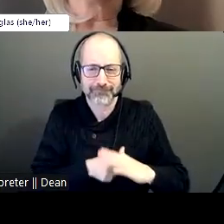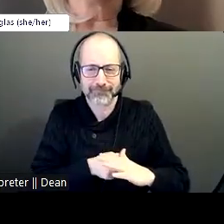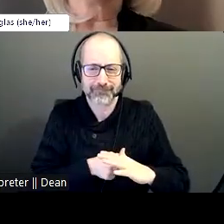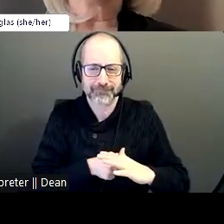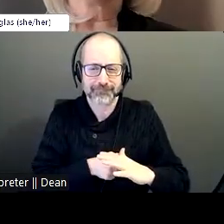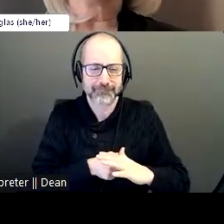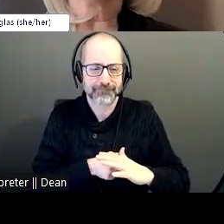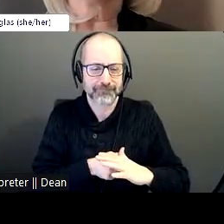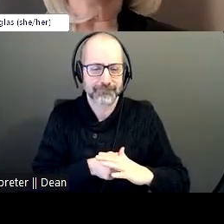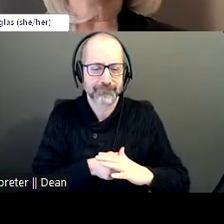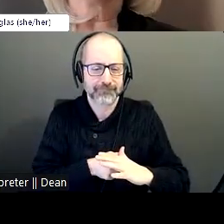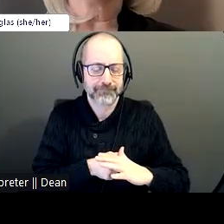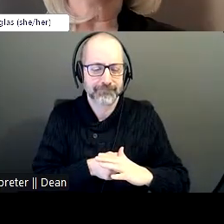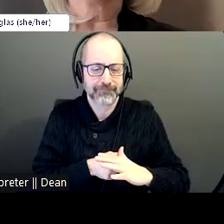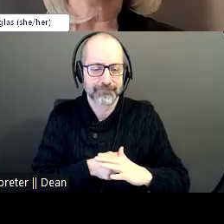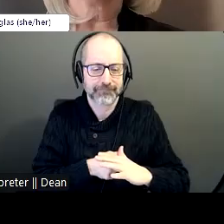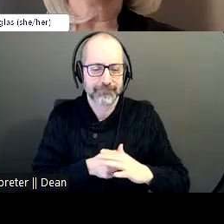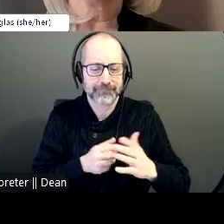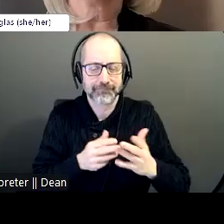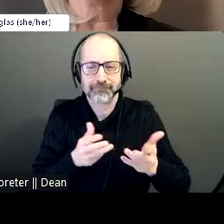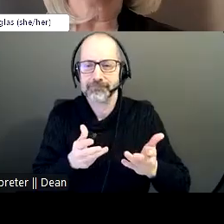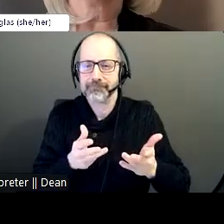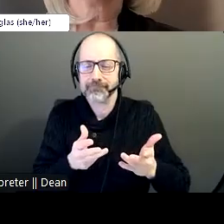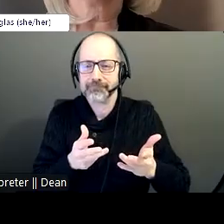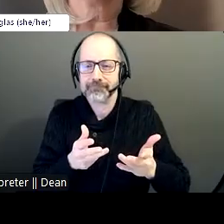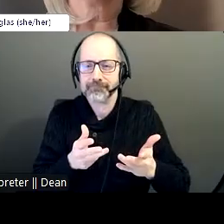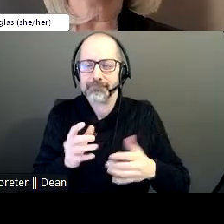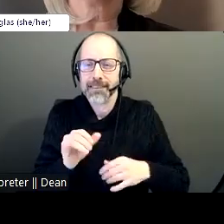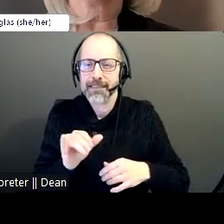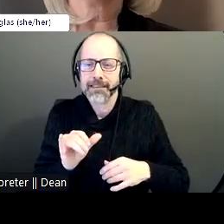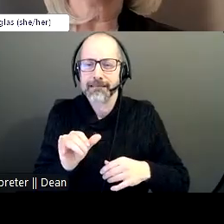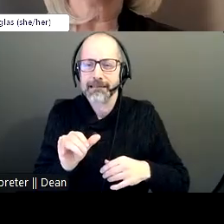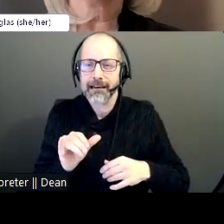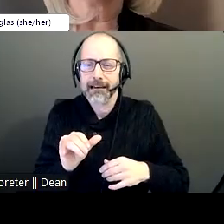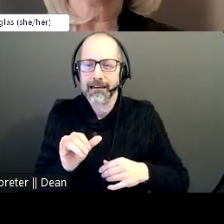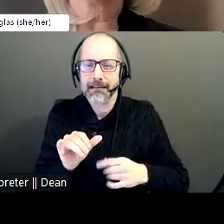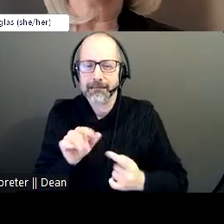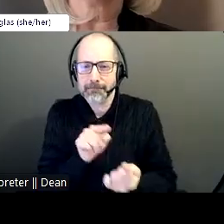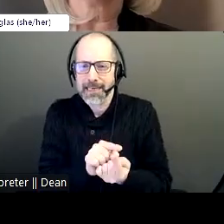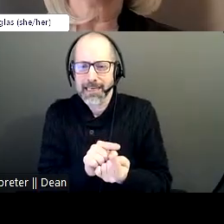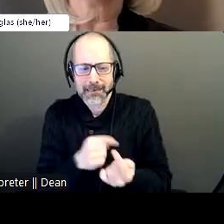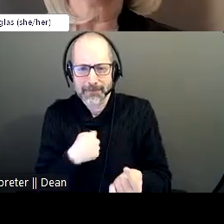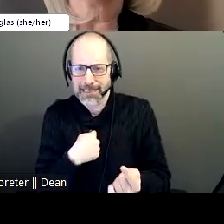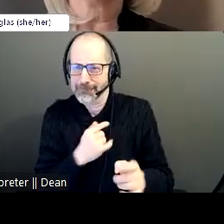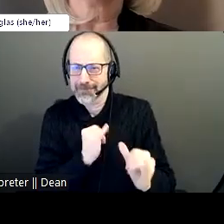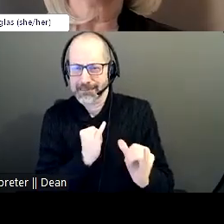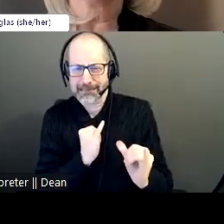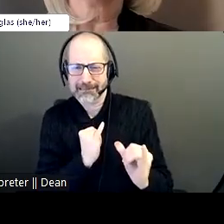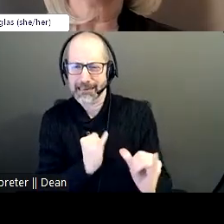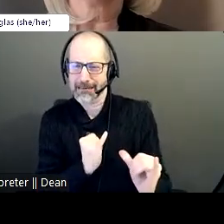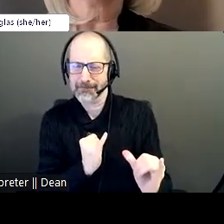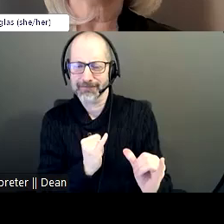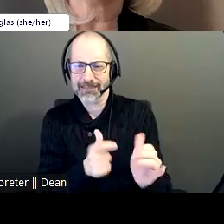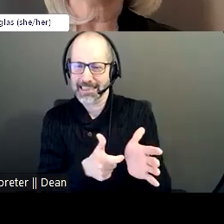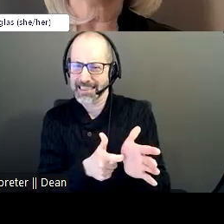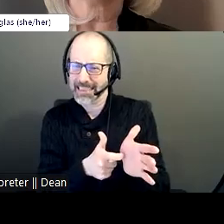et it's like meeting another c'est version of me that he comme needs. He has the d'être une same autre, de